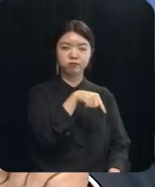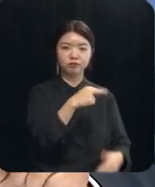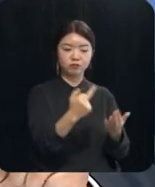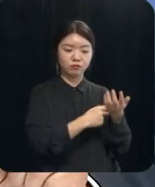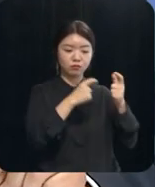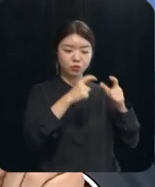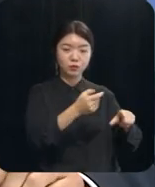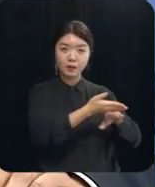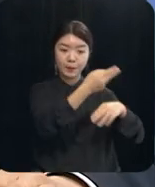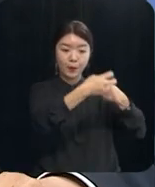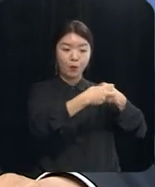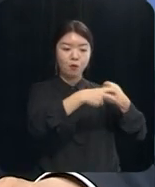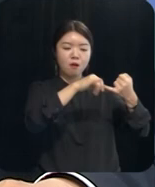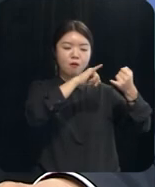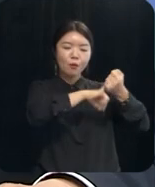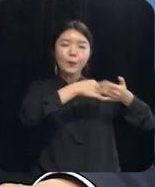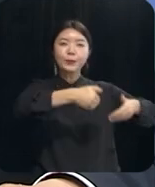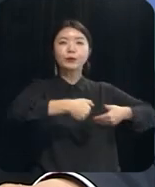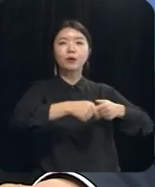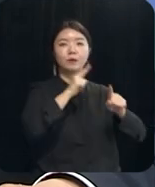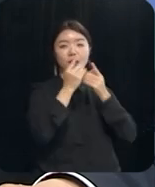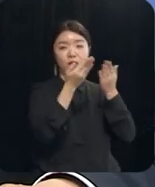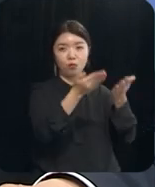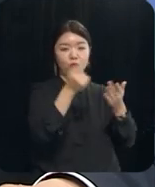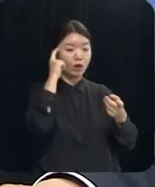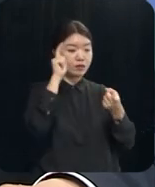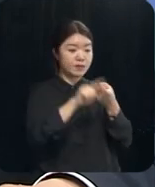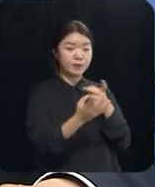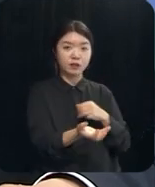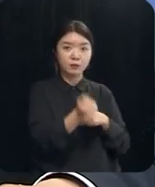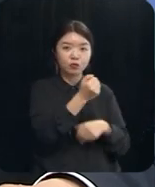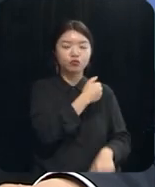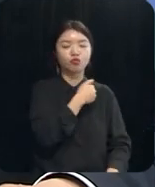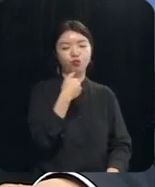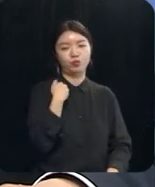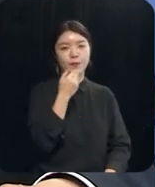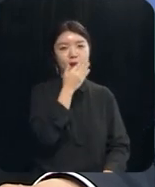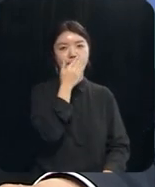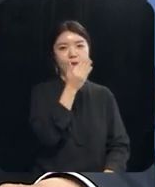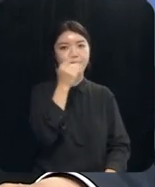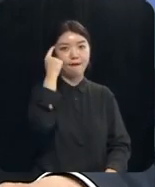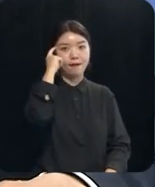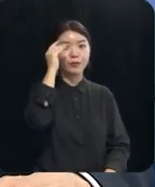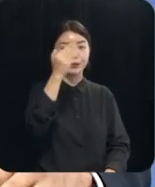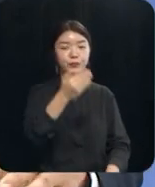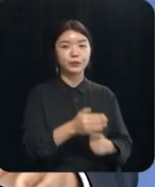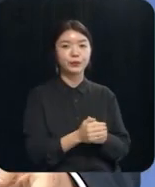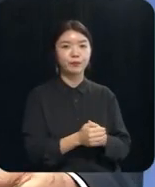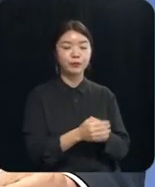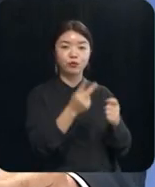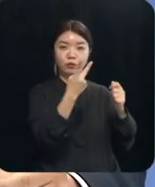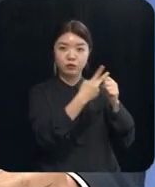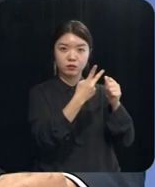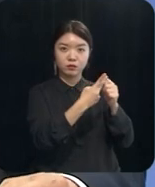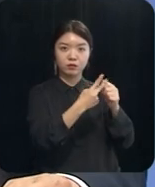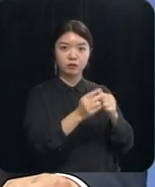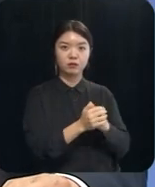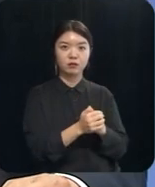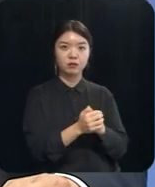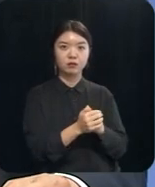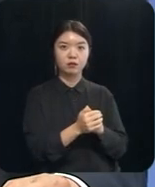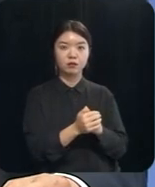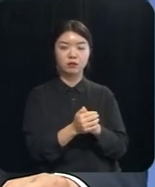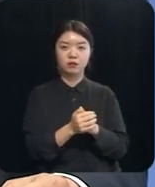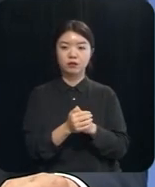제주도의 상급병원의 필요성을 주장을 하고 관심을 갖게 되게 되면 충분히 좀 가능하다고 생각을 했고요. 두 번째로는 네.